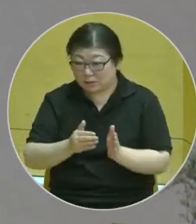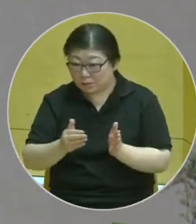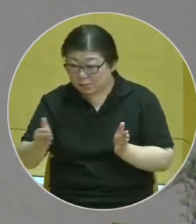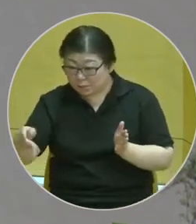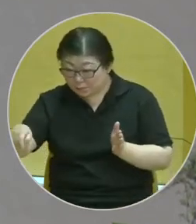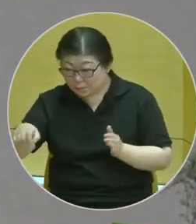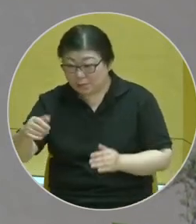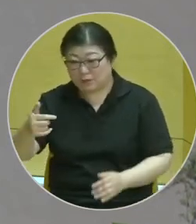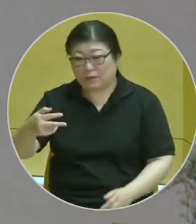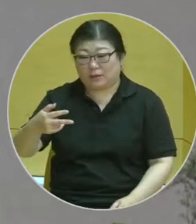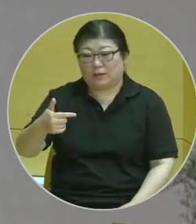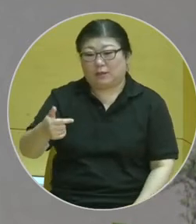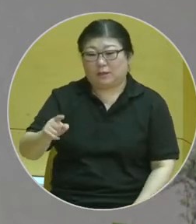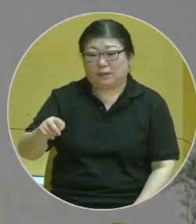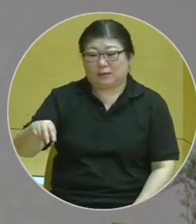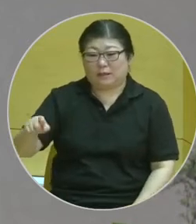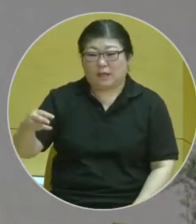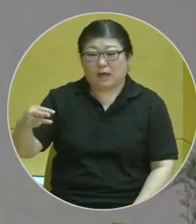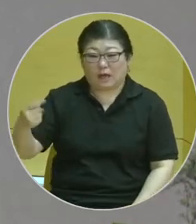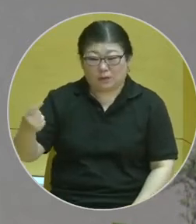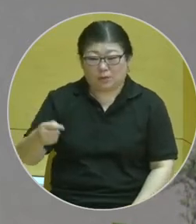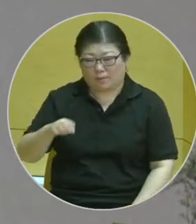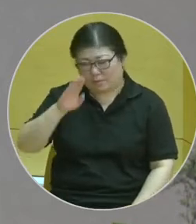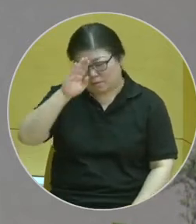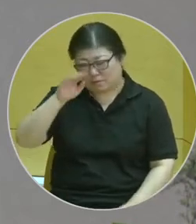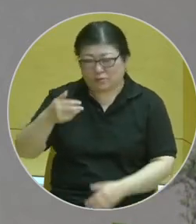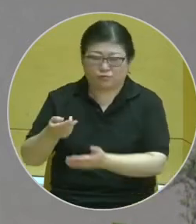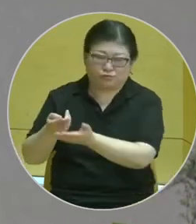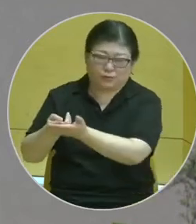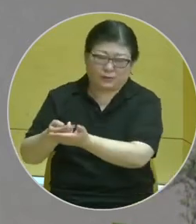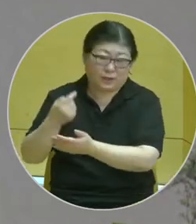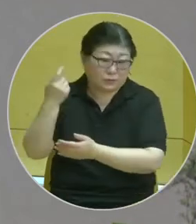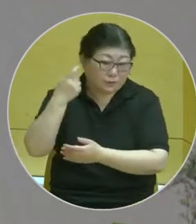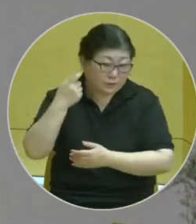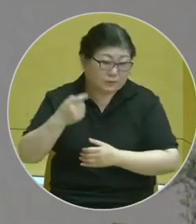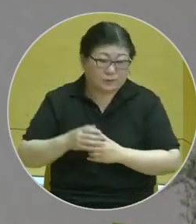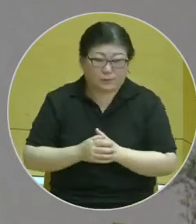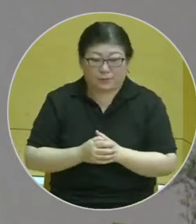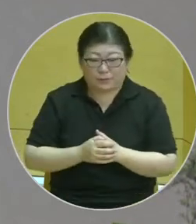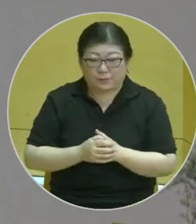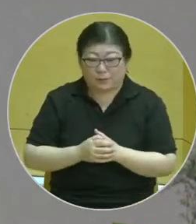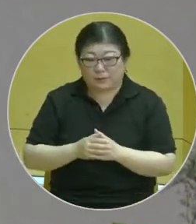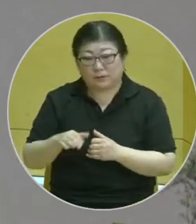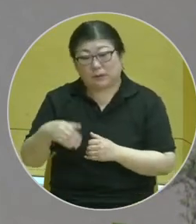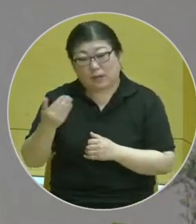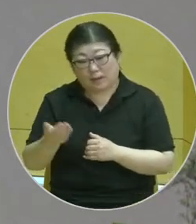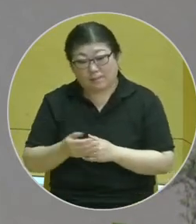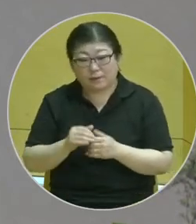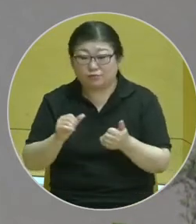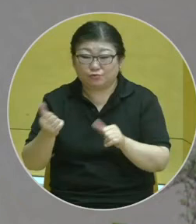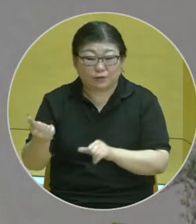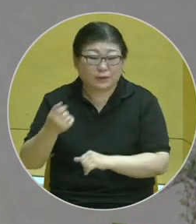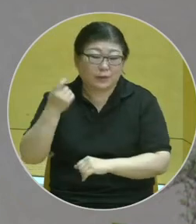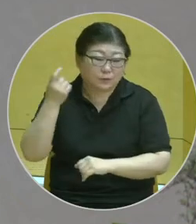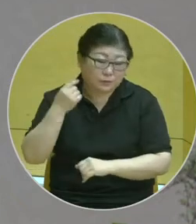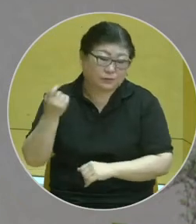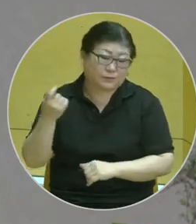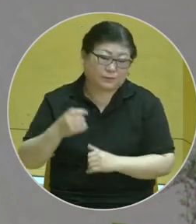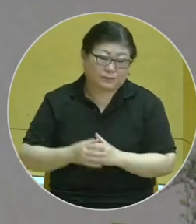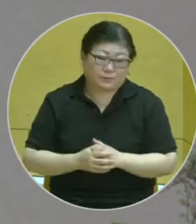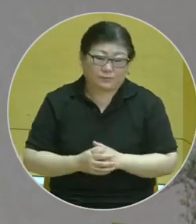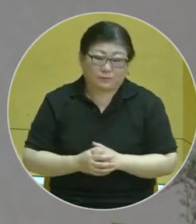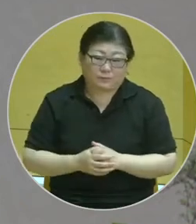나사로 라는 사람이 병들어 누워 있다는 소식 까 이어서 나사로가 죽었다는 소식이 들려왔습니다